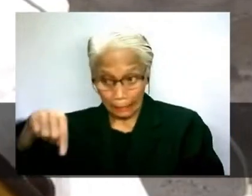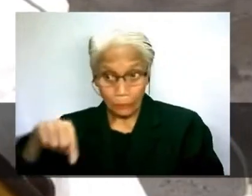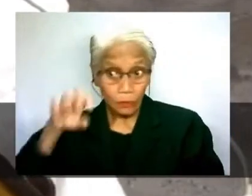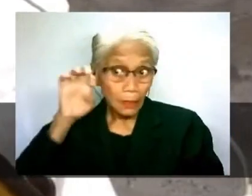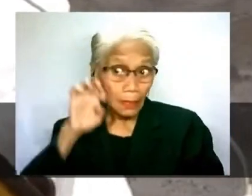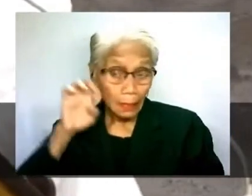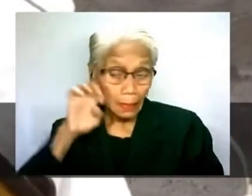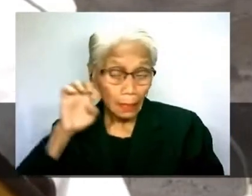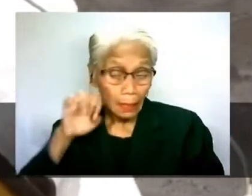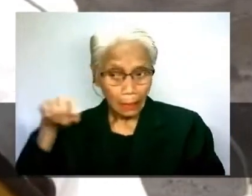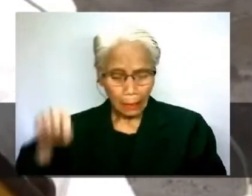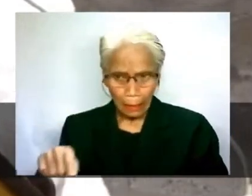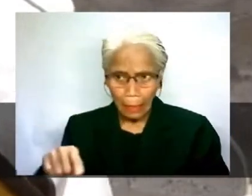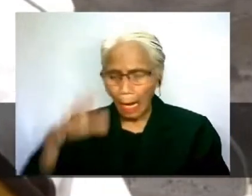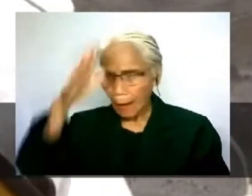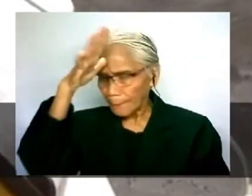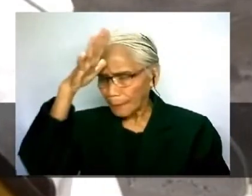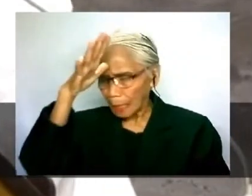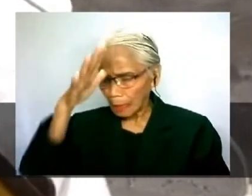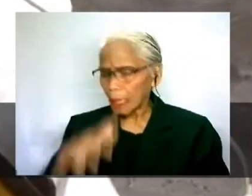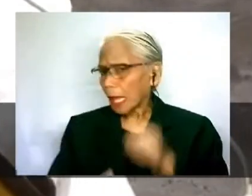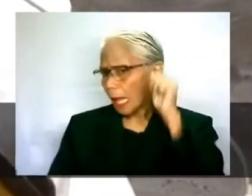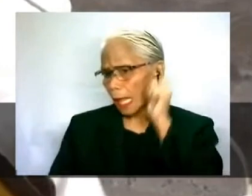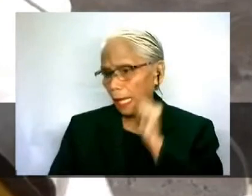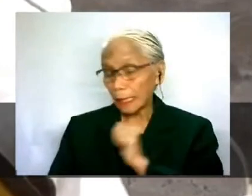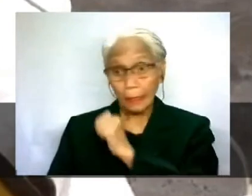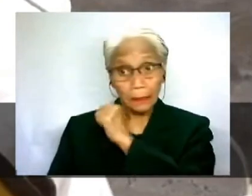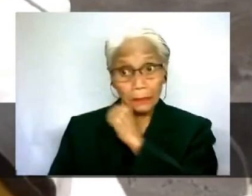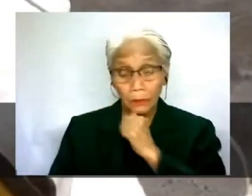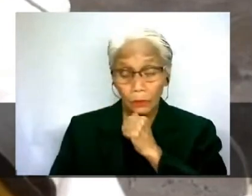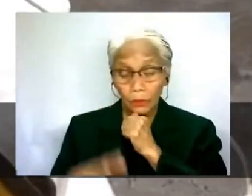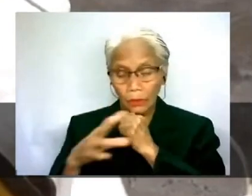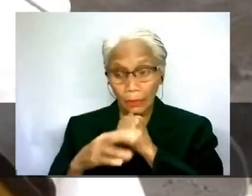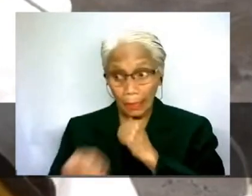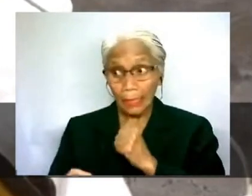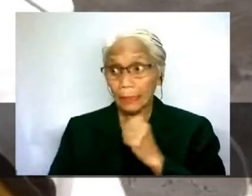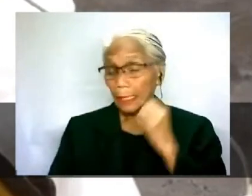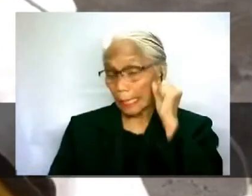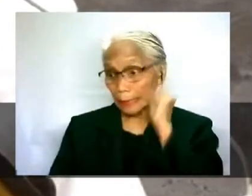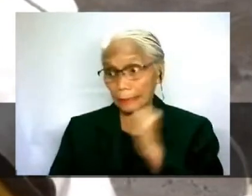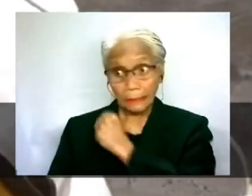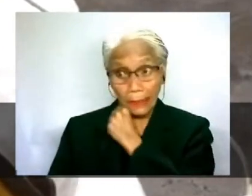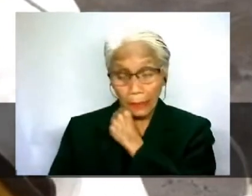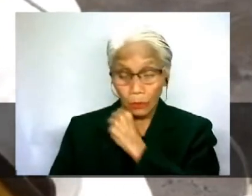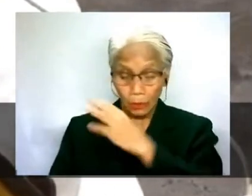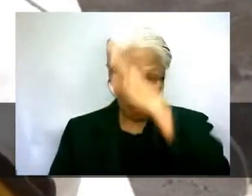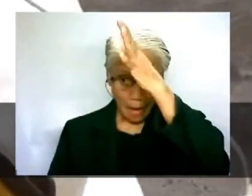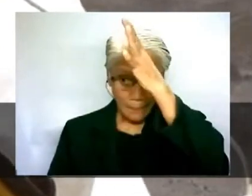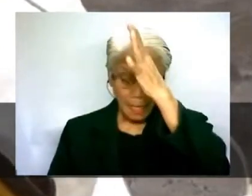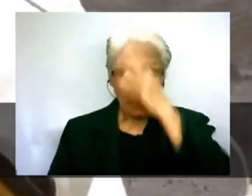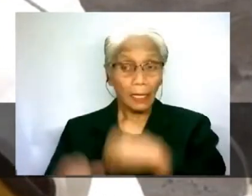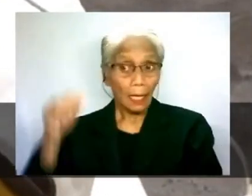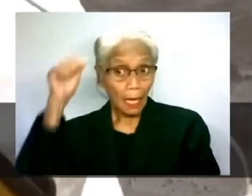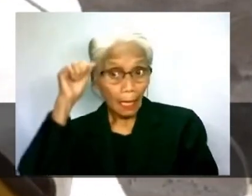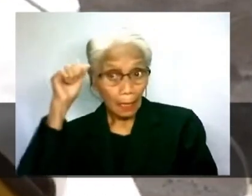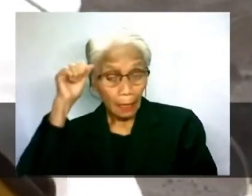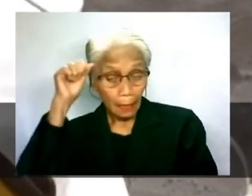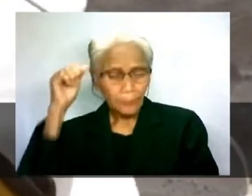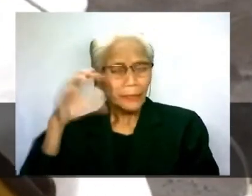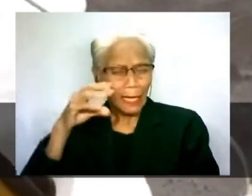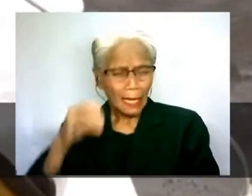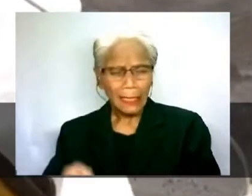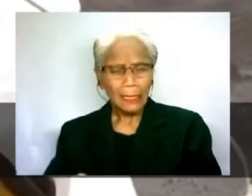Asor. Si Asor ang ama ni Sadok na ama ni Akim. Itong si Akim ang ama ni Eliud.